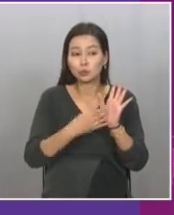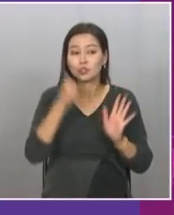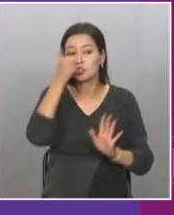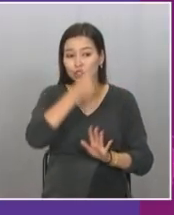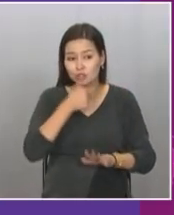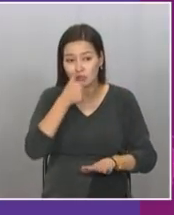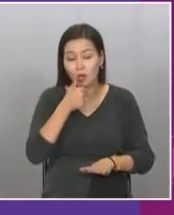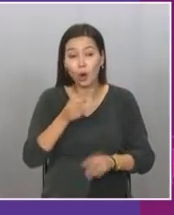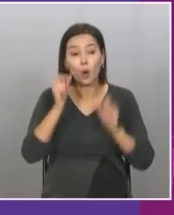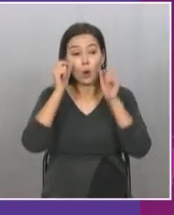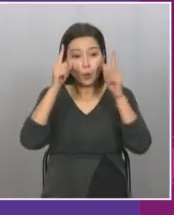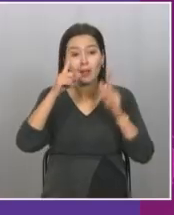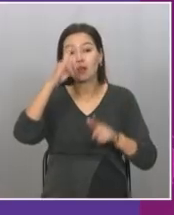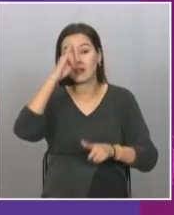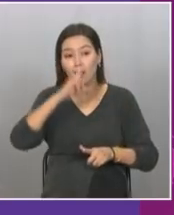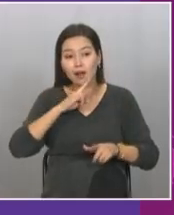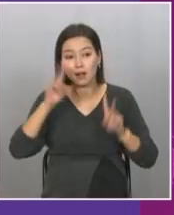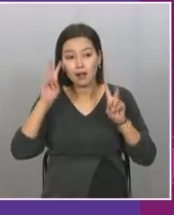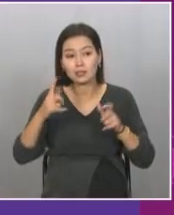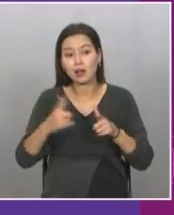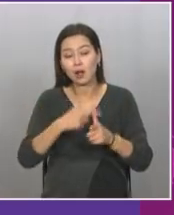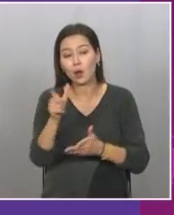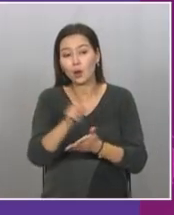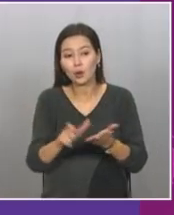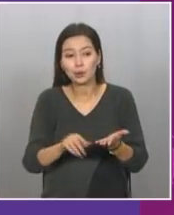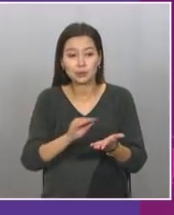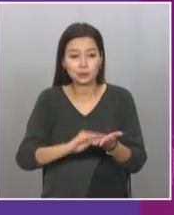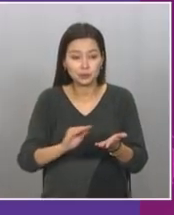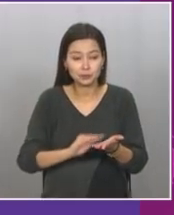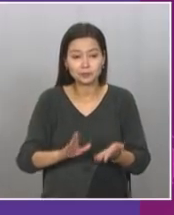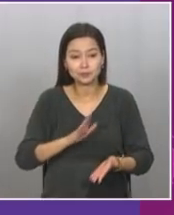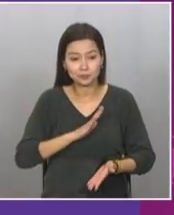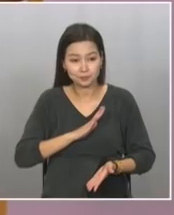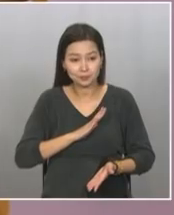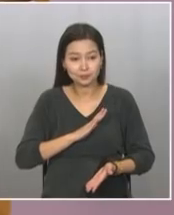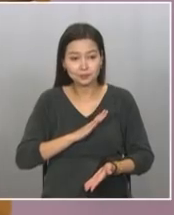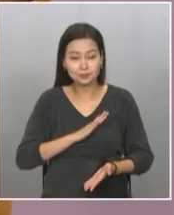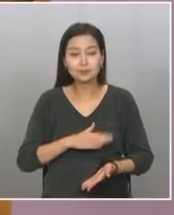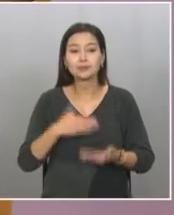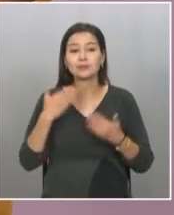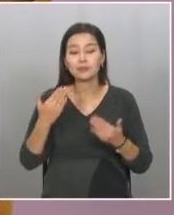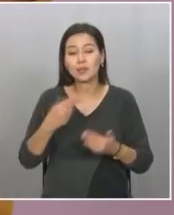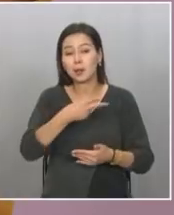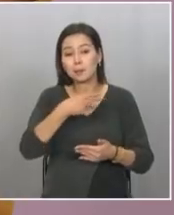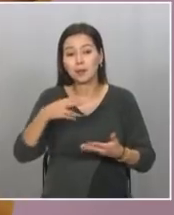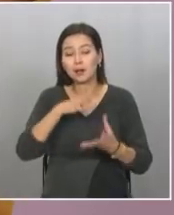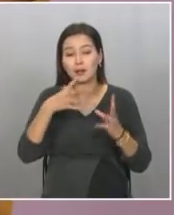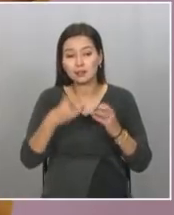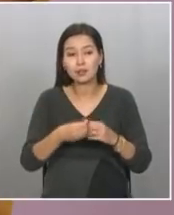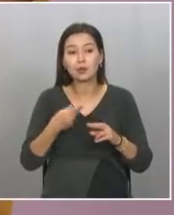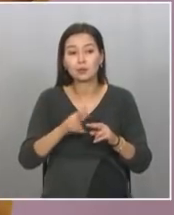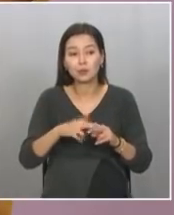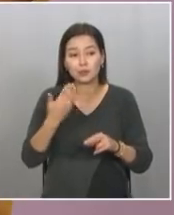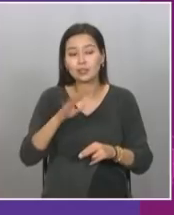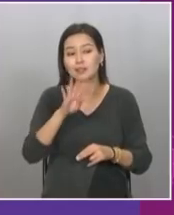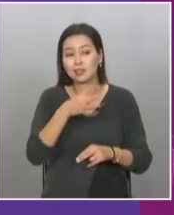1909 жылы «Оян қазақ» атты өлеңдер жинағы жарық көрді. Мәтінге сүйеніп, мына сызбаны